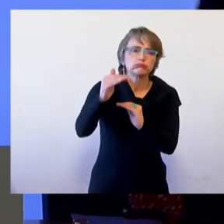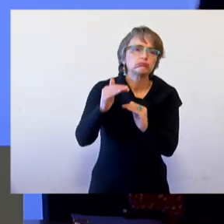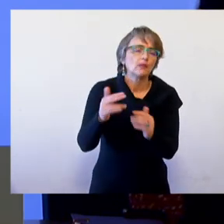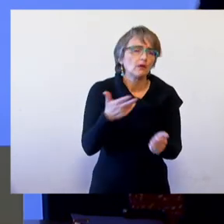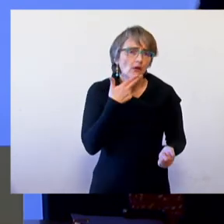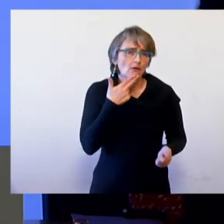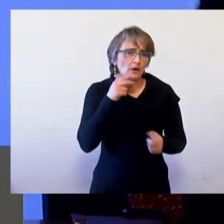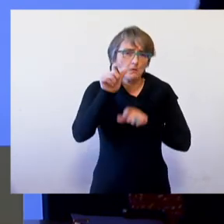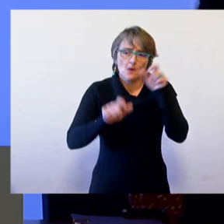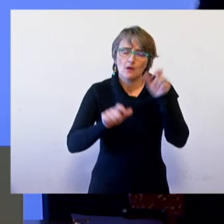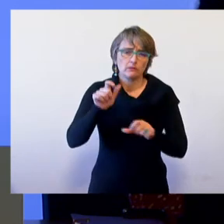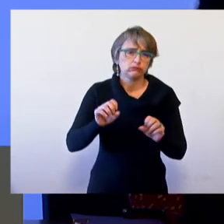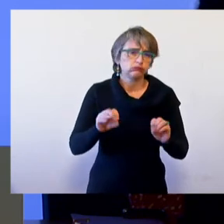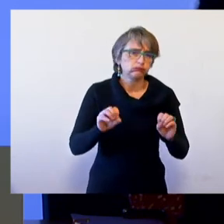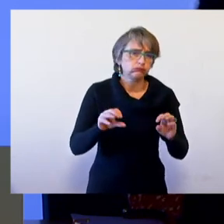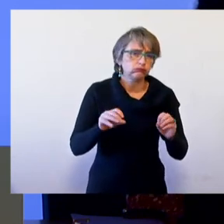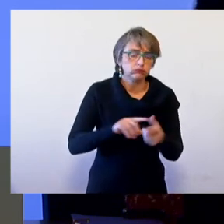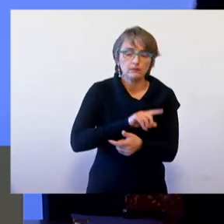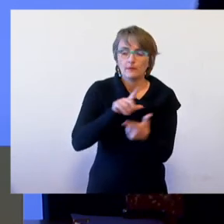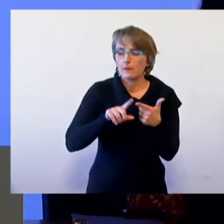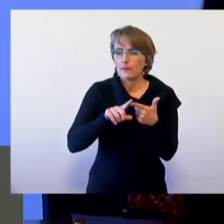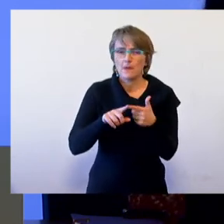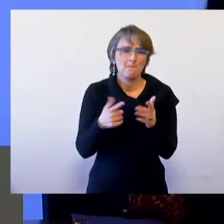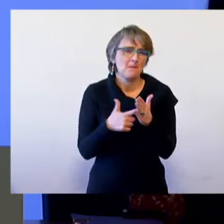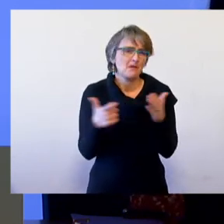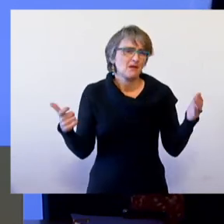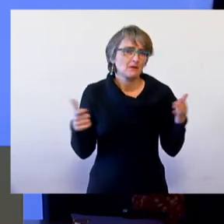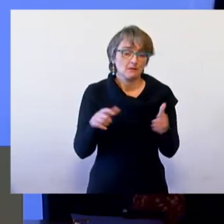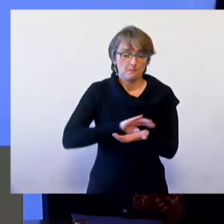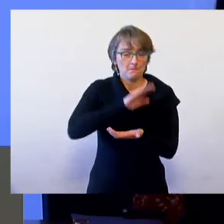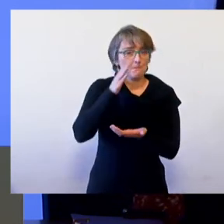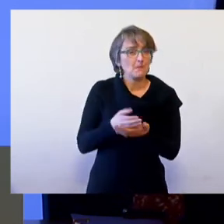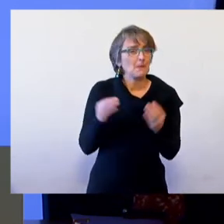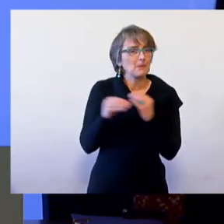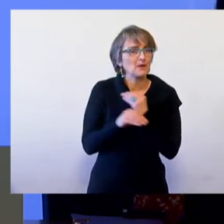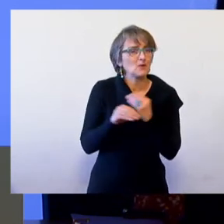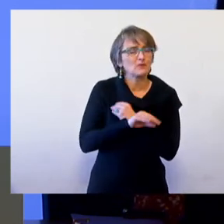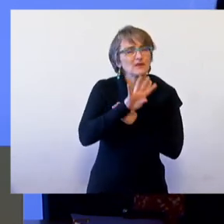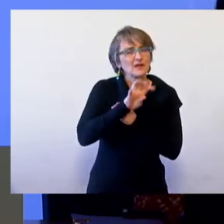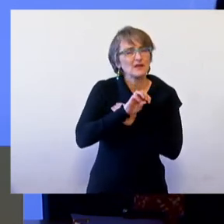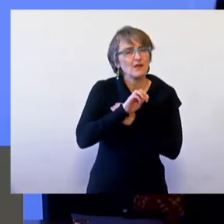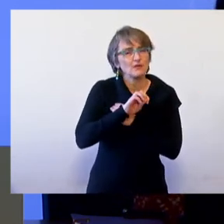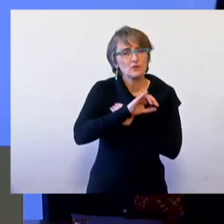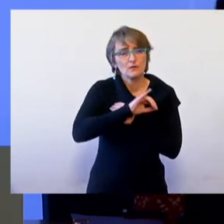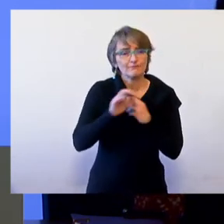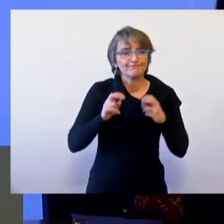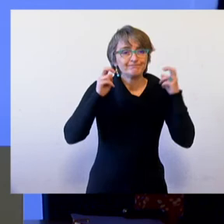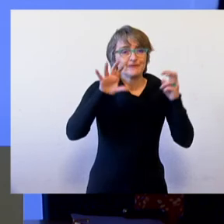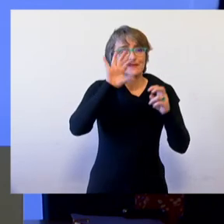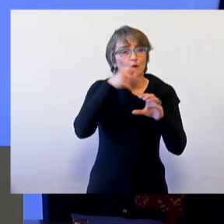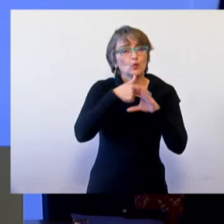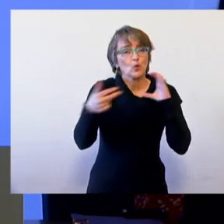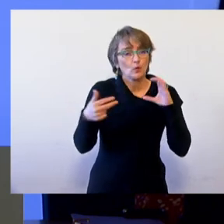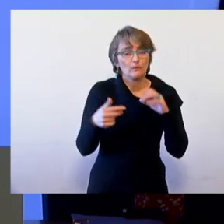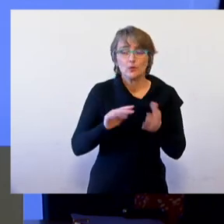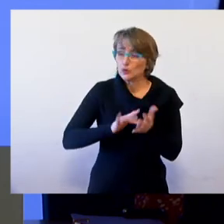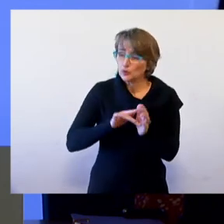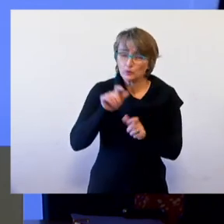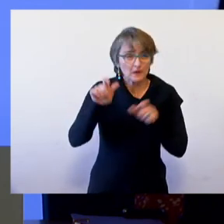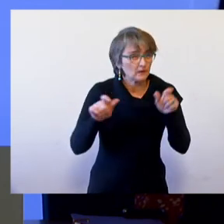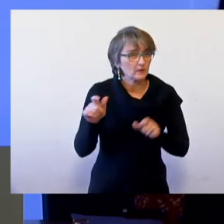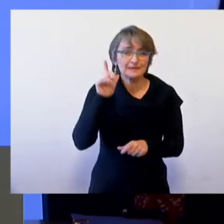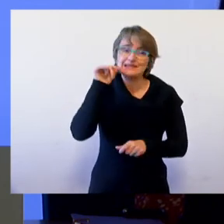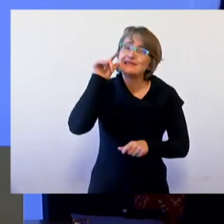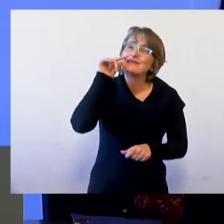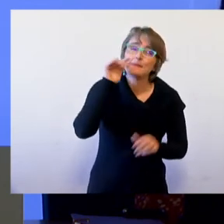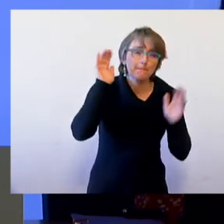professeurs. Moyens matériels. On a augmenté la dotation pédagogique de 40 à 50 euros. Tout le monde se démène, malgré la crise,